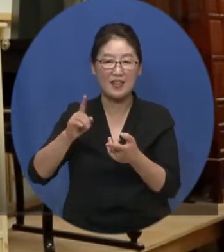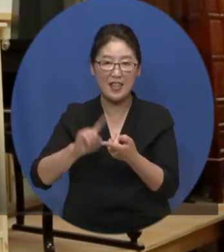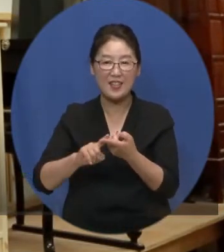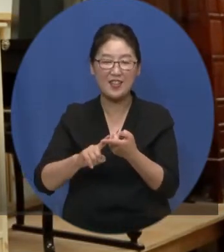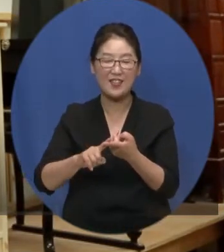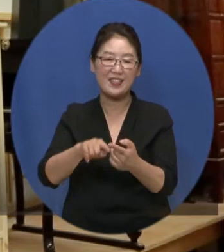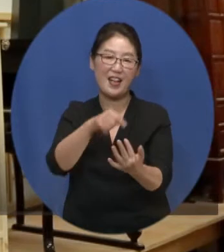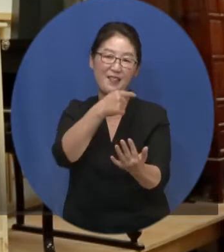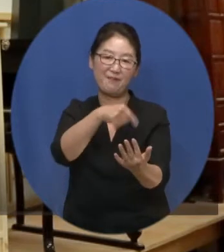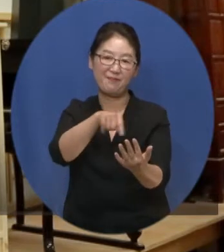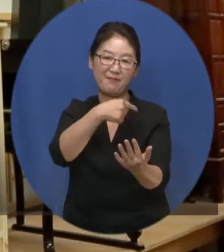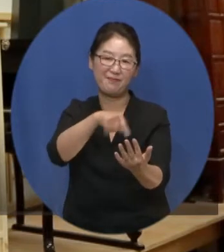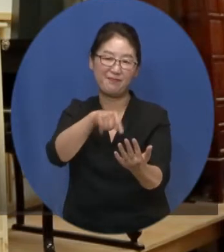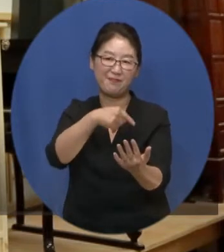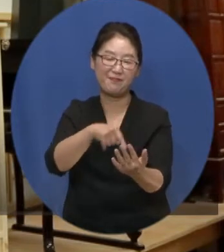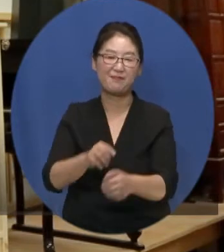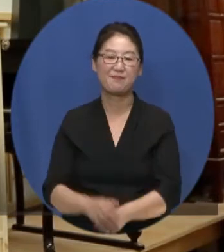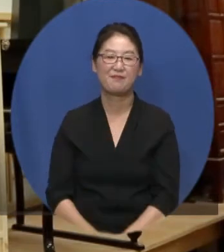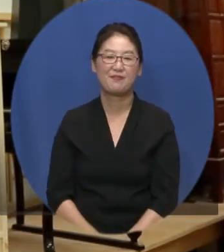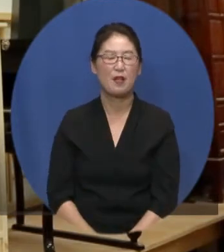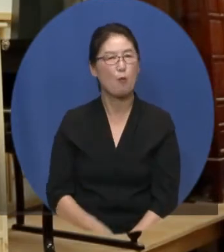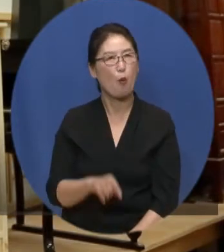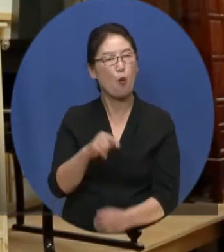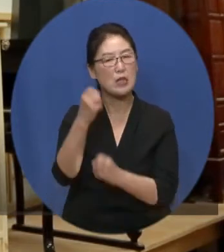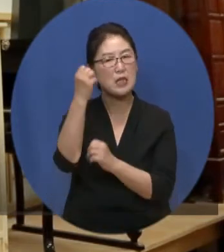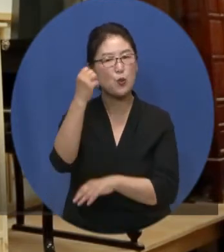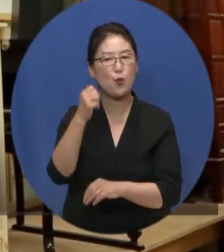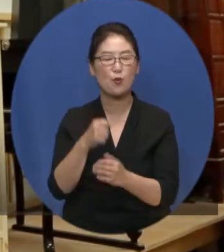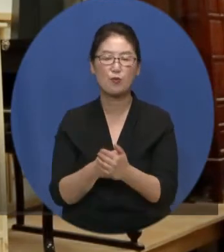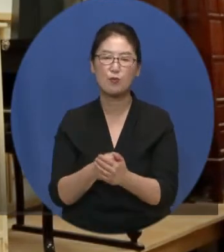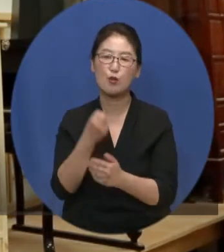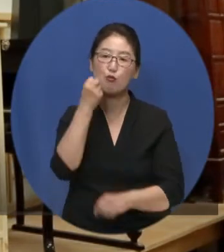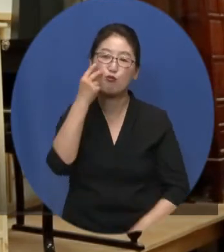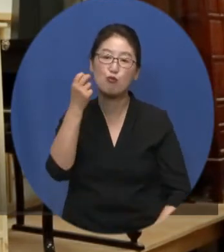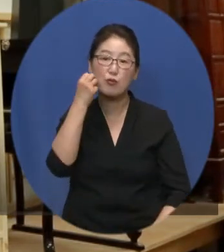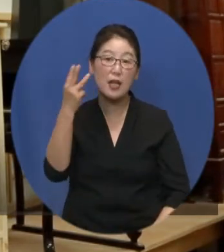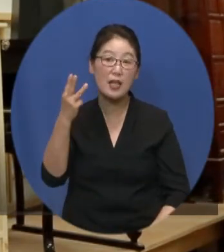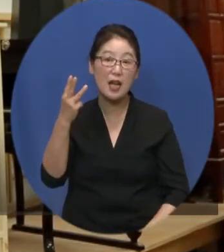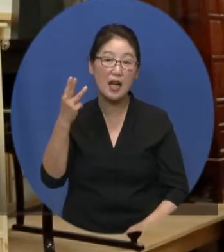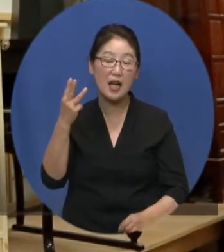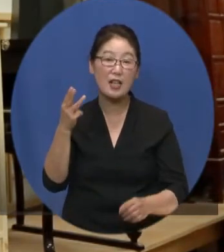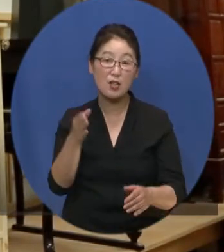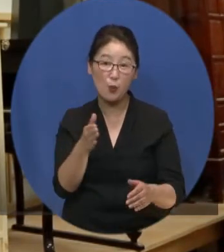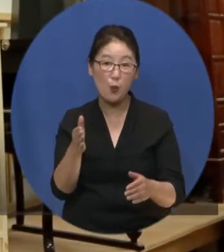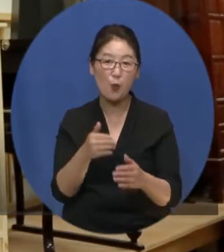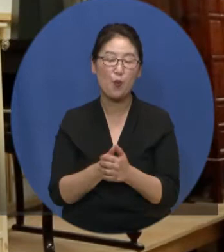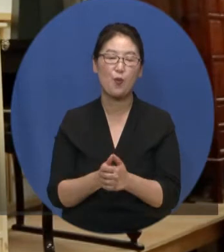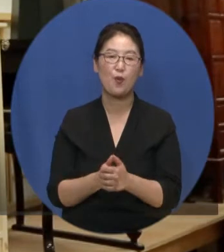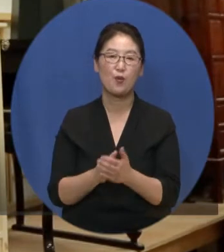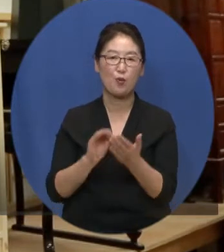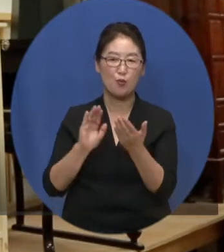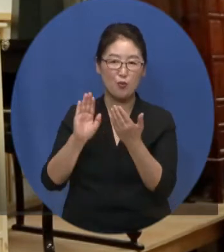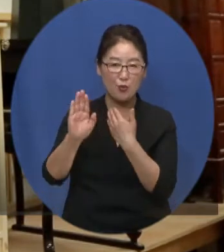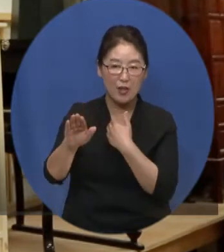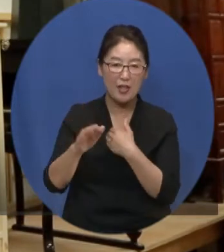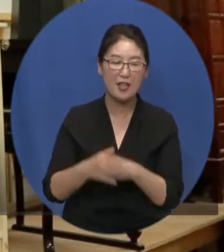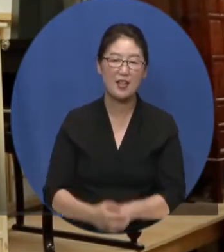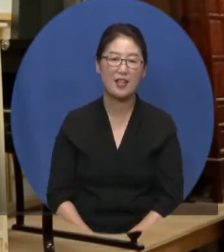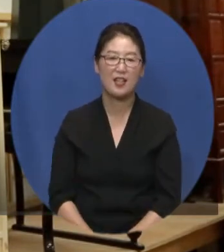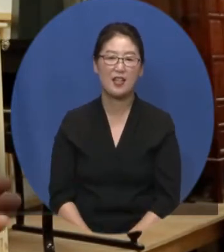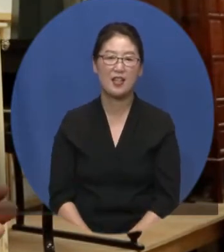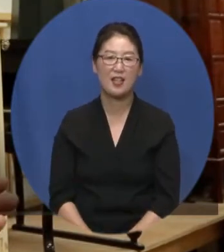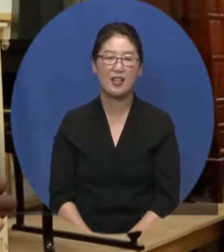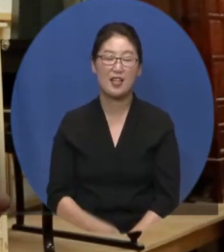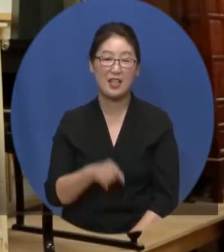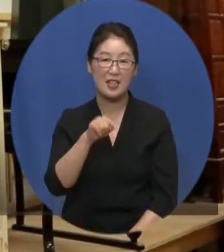작업을 제가 다 가르쳐 드려요 1 2 달에서 석 달에 걸쳐서 그리고 그거 끝나는 제가 가지고 있는 뭐 커리큘럼을 따라